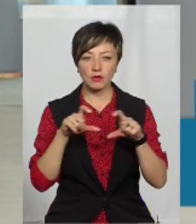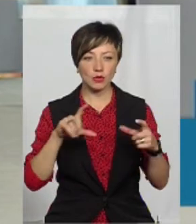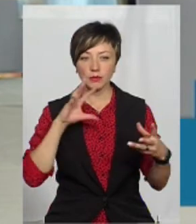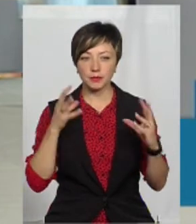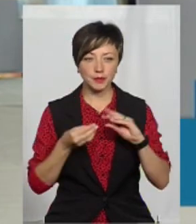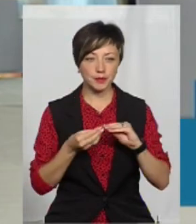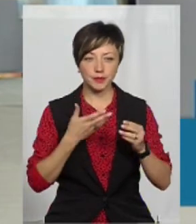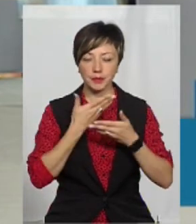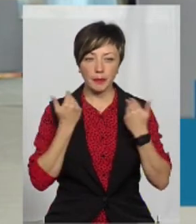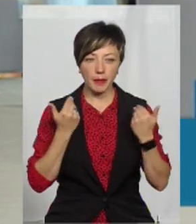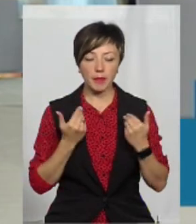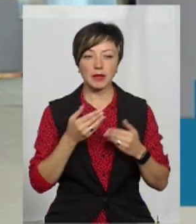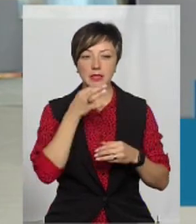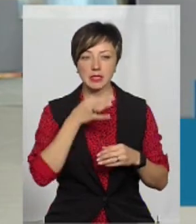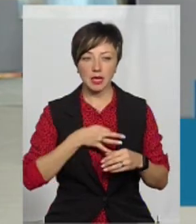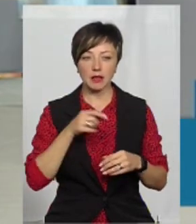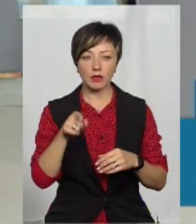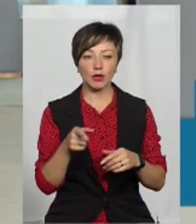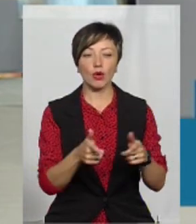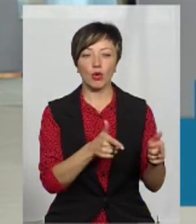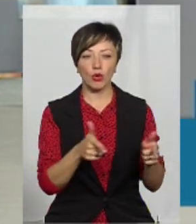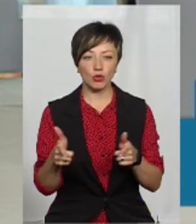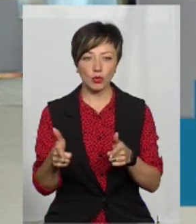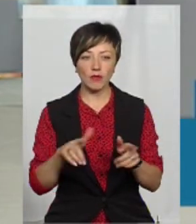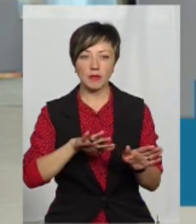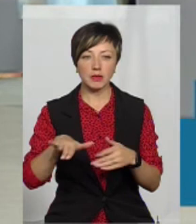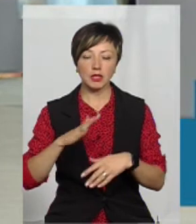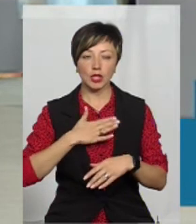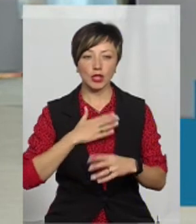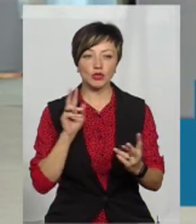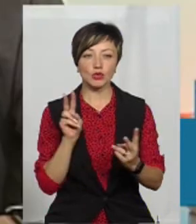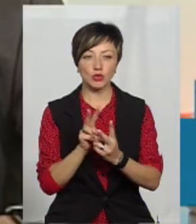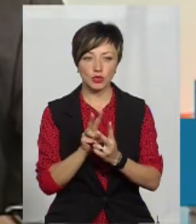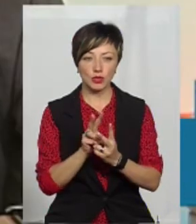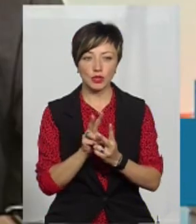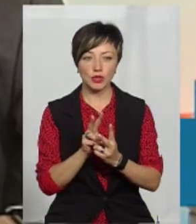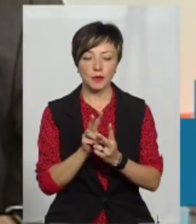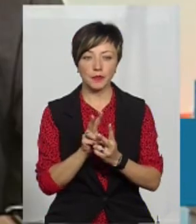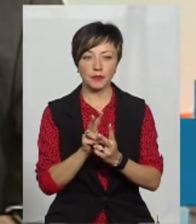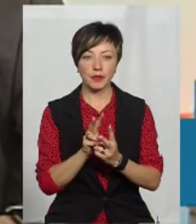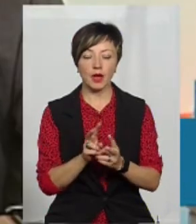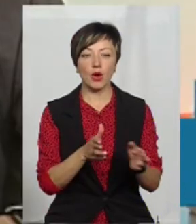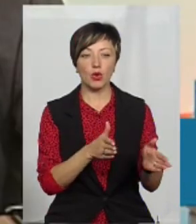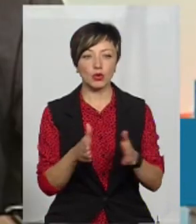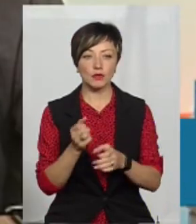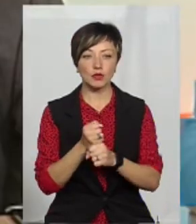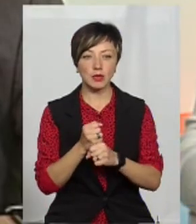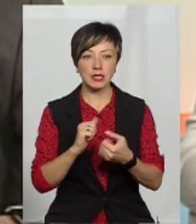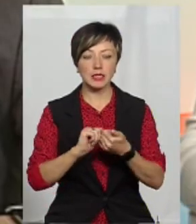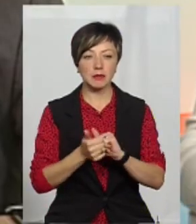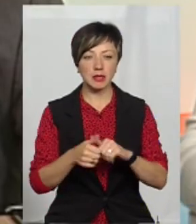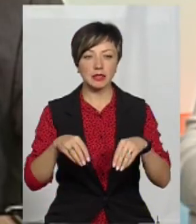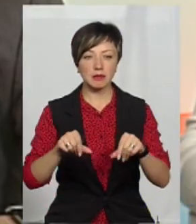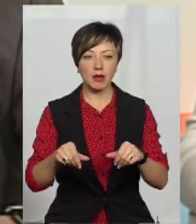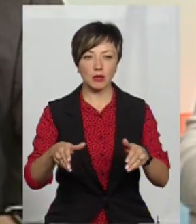прийшли. Єдине, що розвідка сказала, що вони готові, після нашої зустрічі, ми вже мали з ними розмову, вони готові зробити заміну